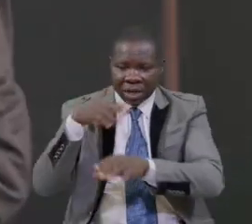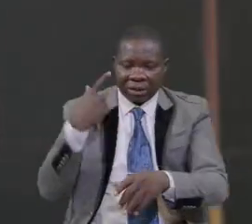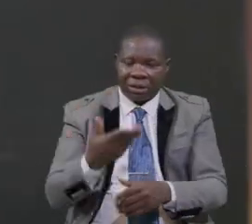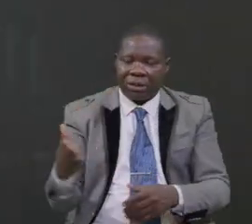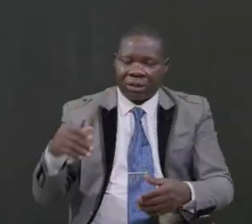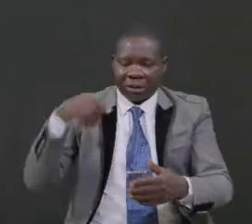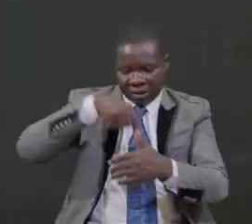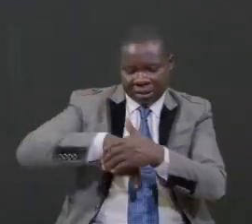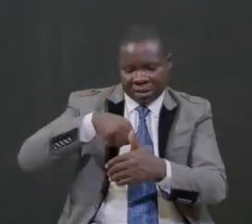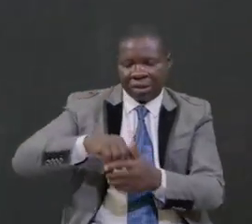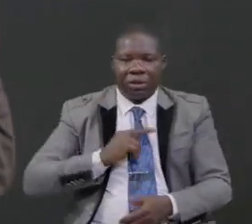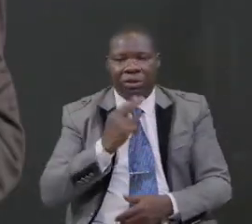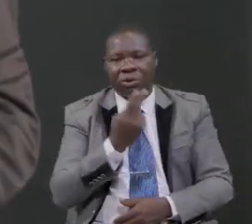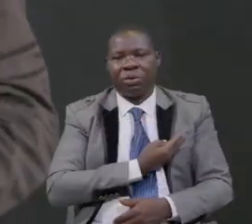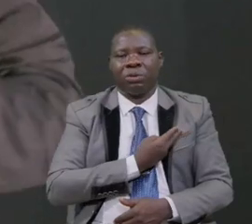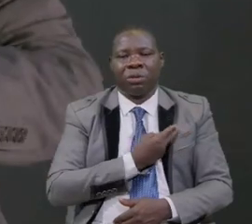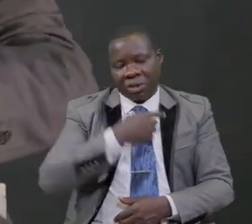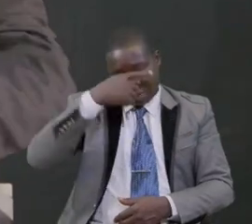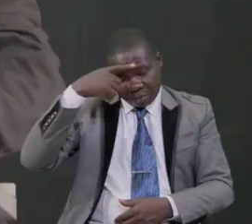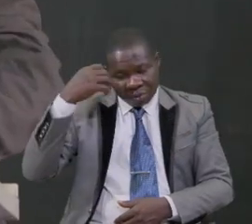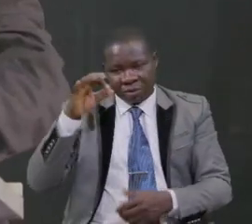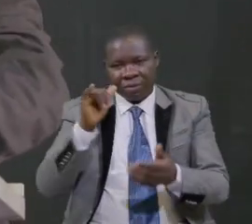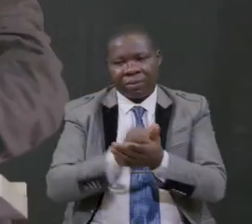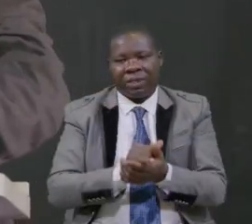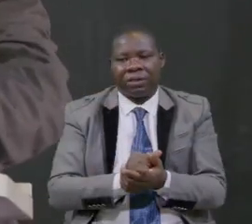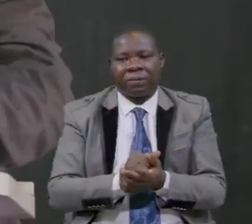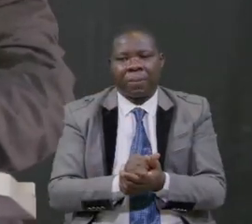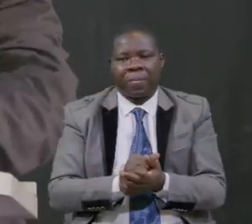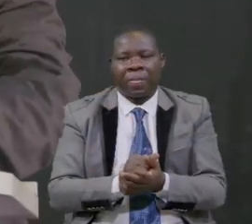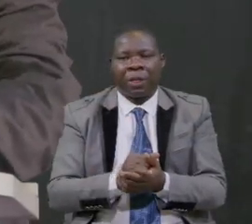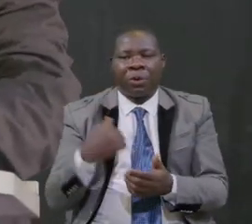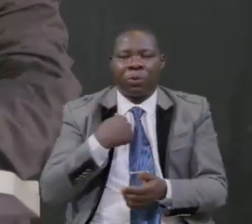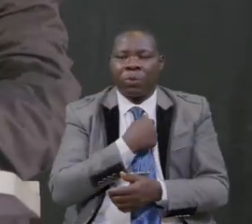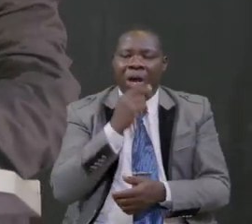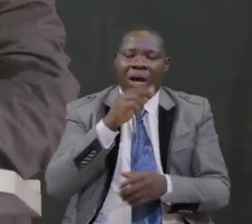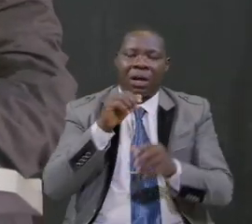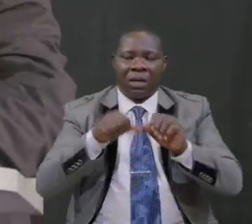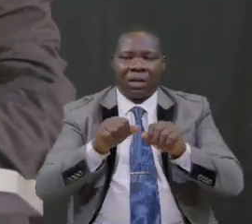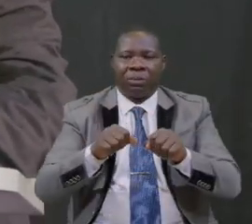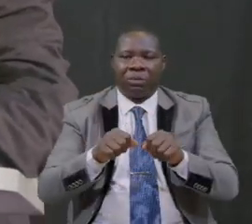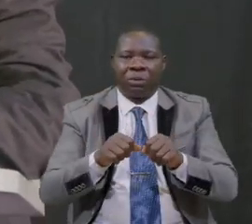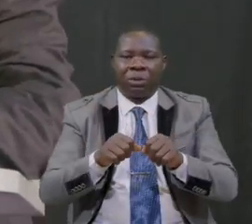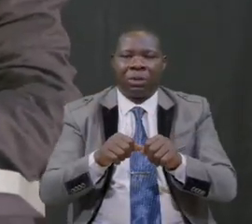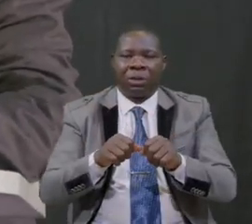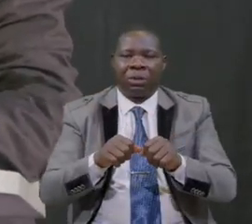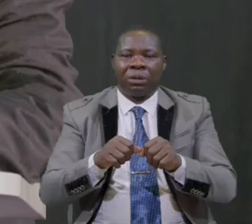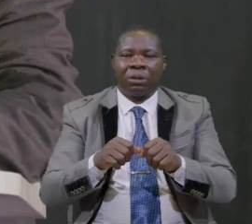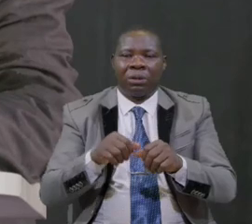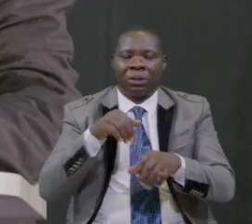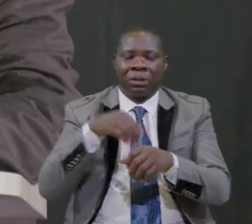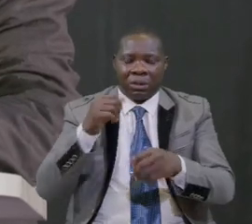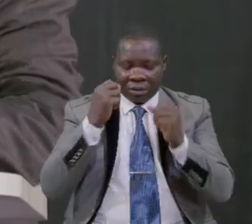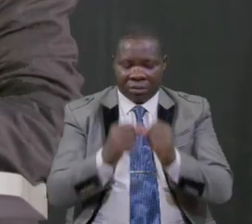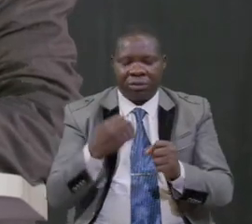au-dedans. Et à cause de ça, nous sommes capables, dans la force du Seigneur, dans la puissance du